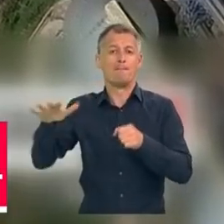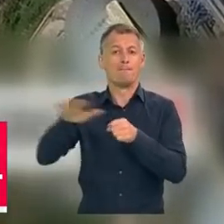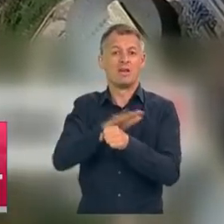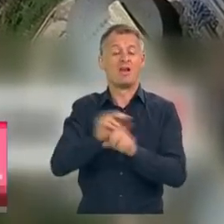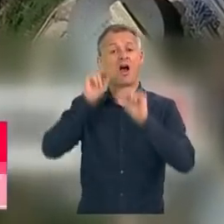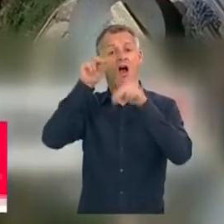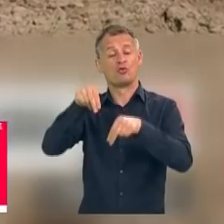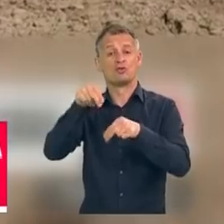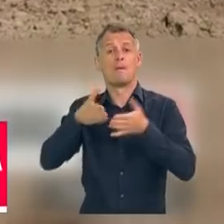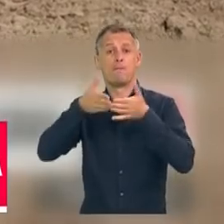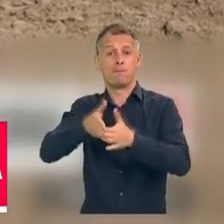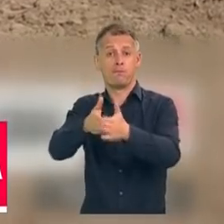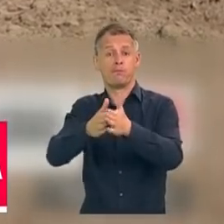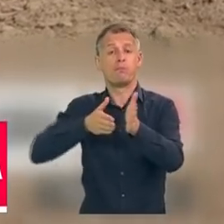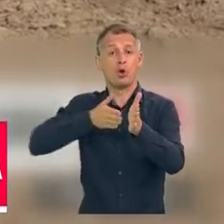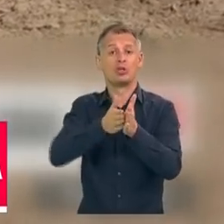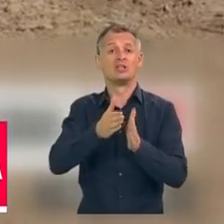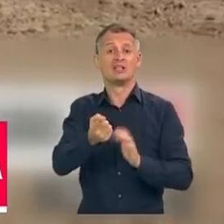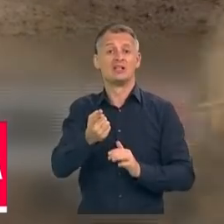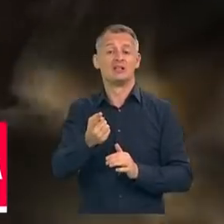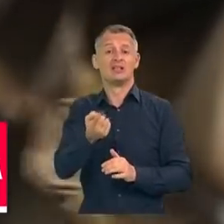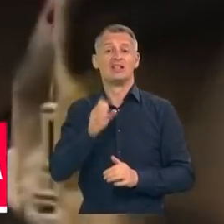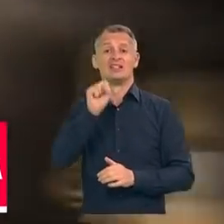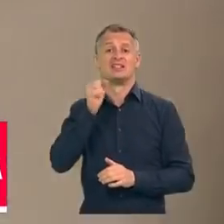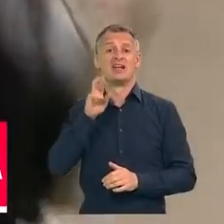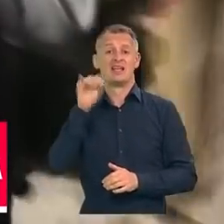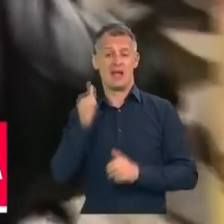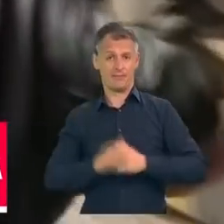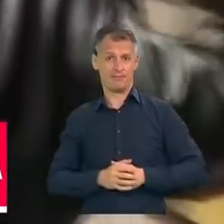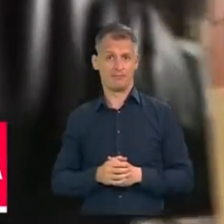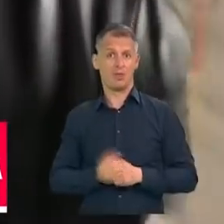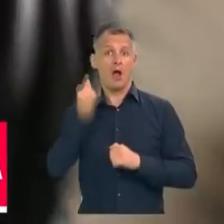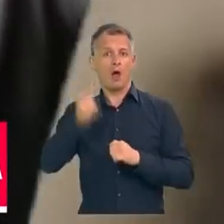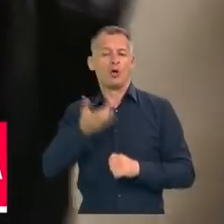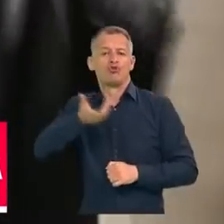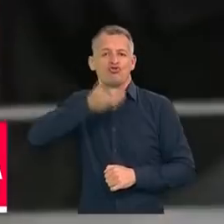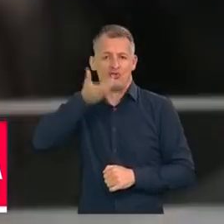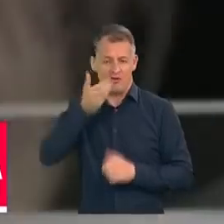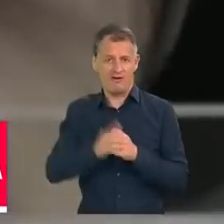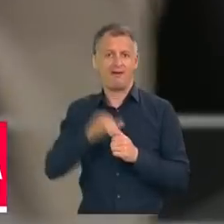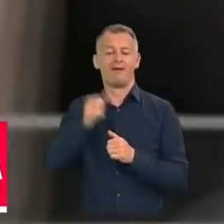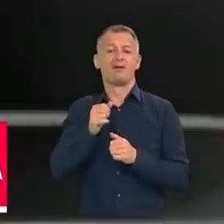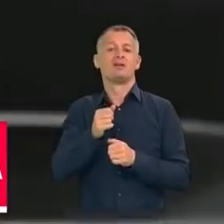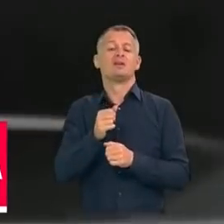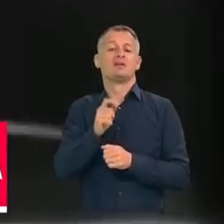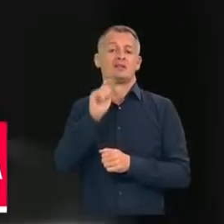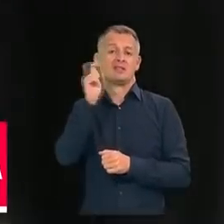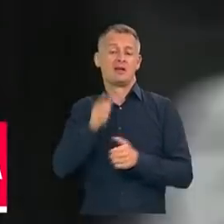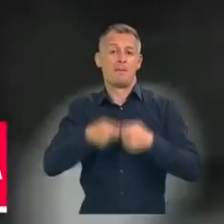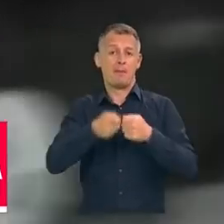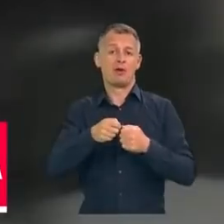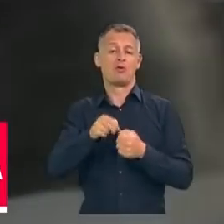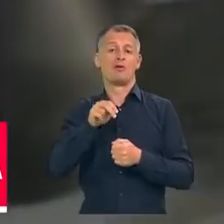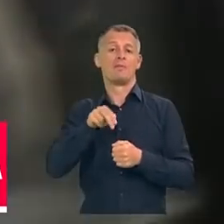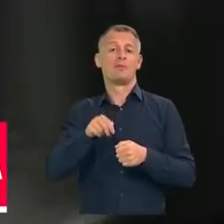din Siria. Cerealele ar fi fost furate din fermele ucrainene. Între timp, Cehia, țară membră NATO, a trimis armament greu Ucrainei, estimat